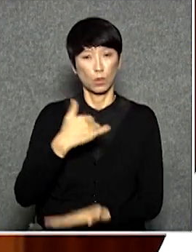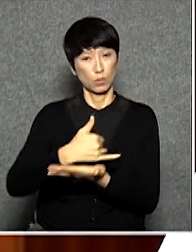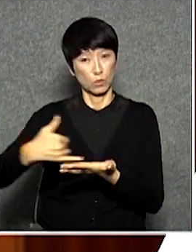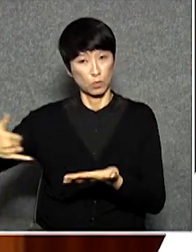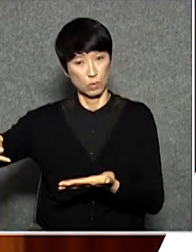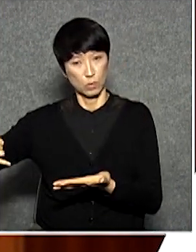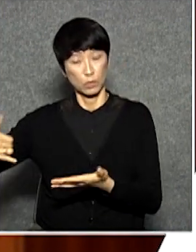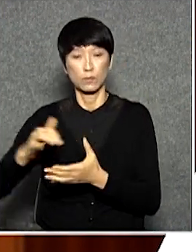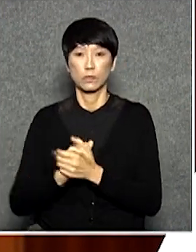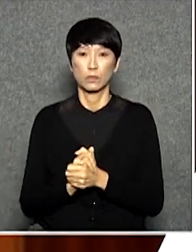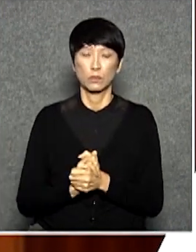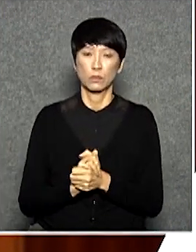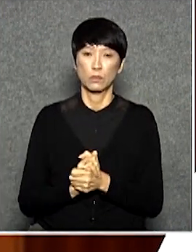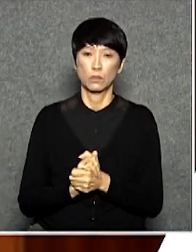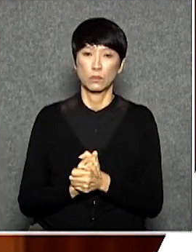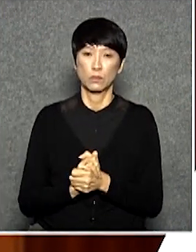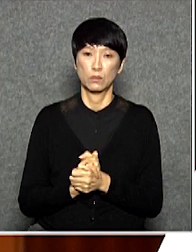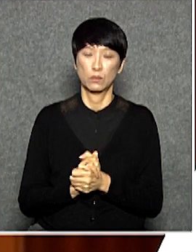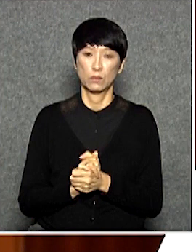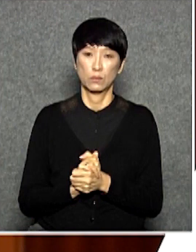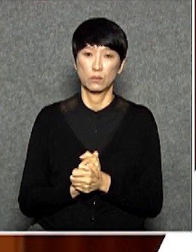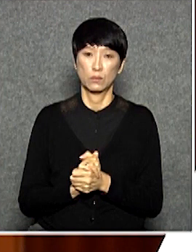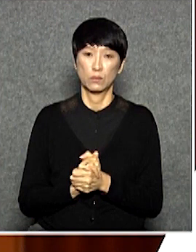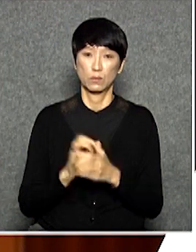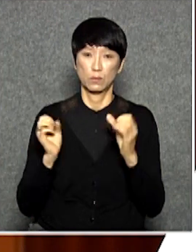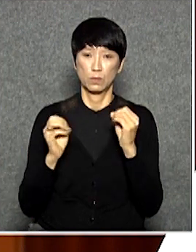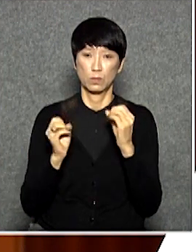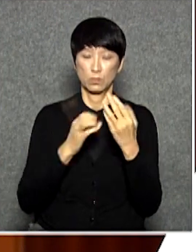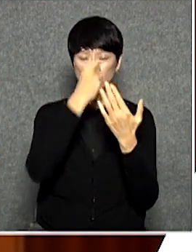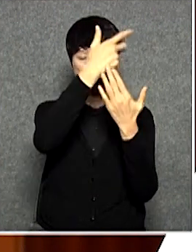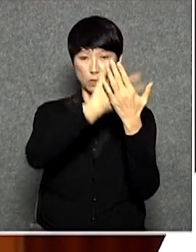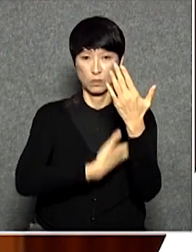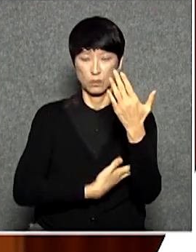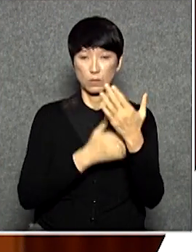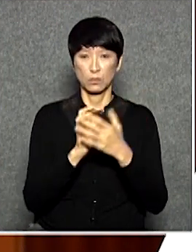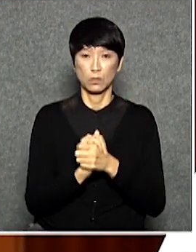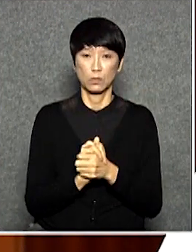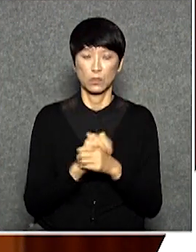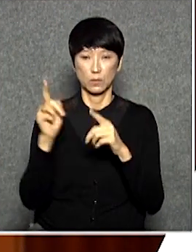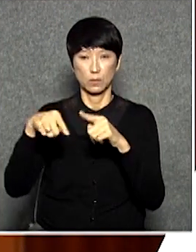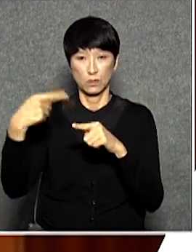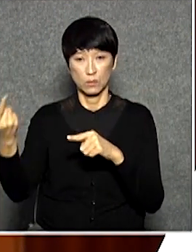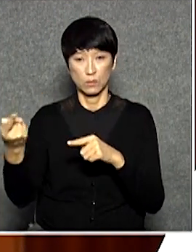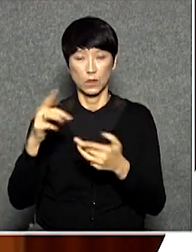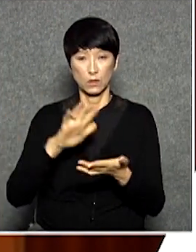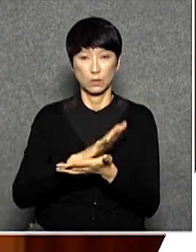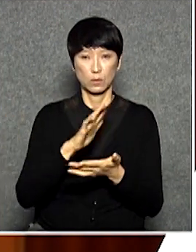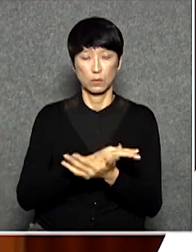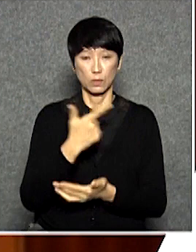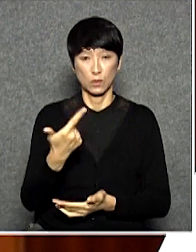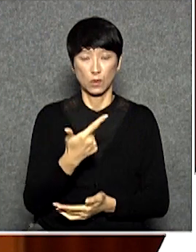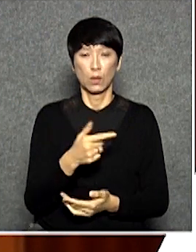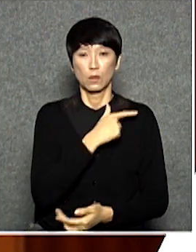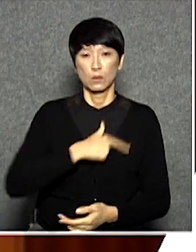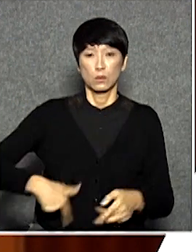就由議事規則所規矩裏面咧，就另一位嘅資深嘅議員同事去負